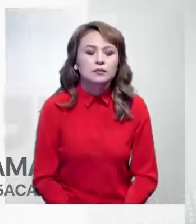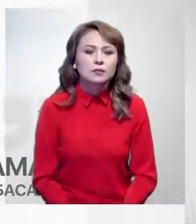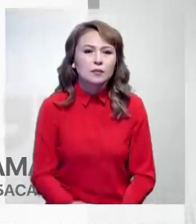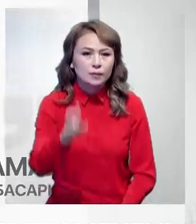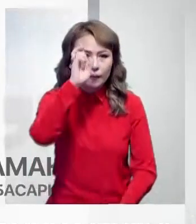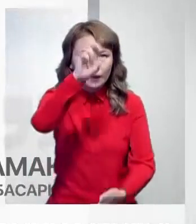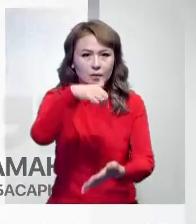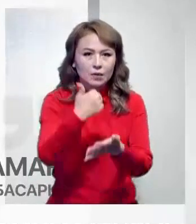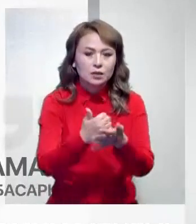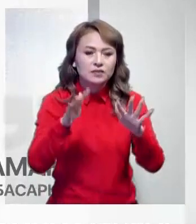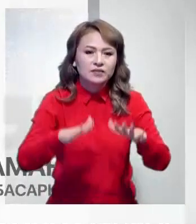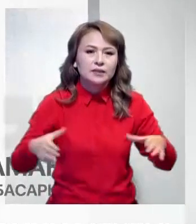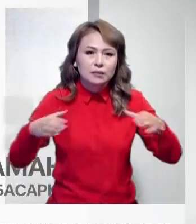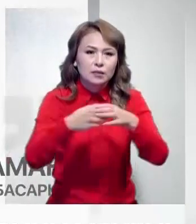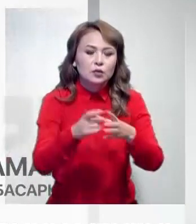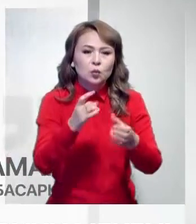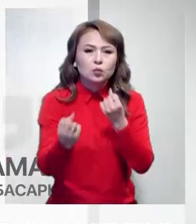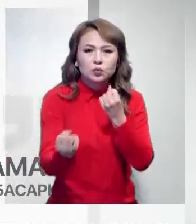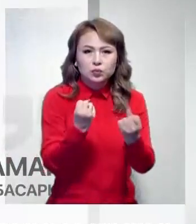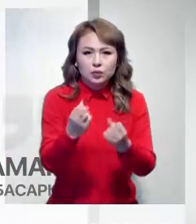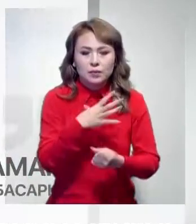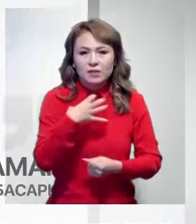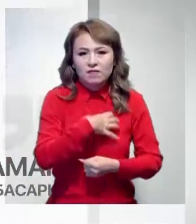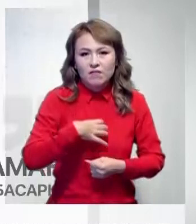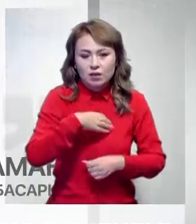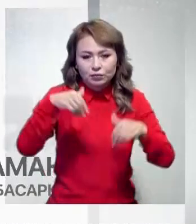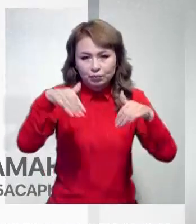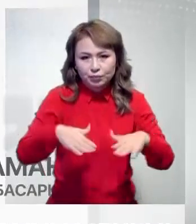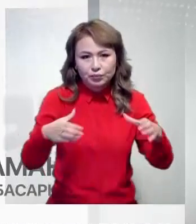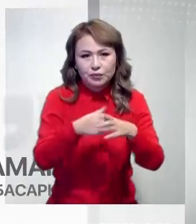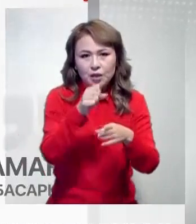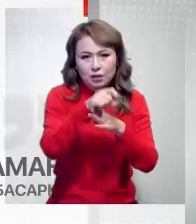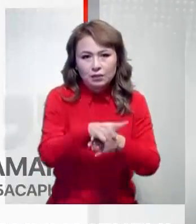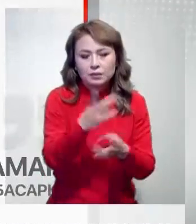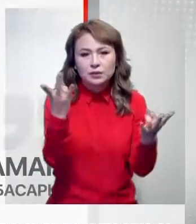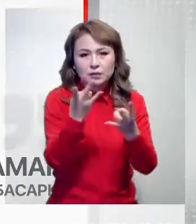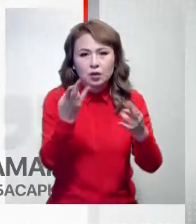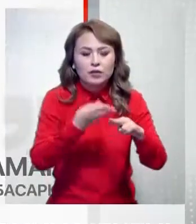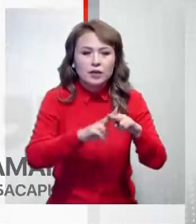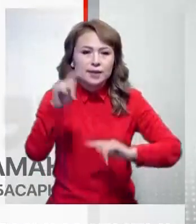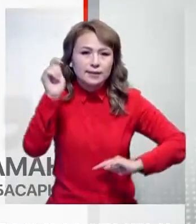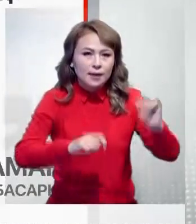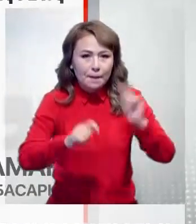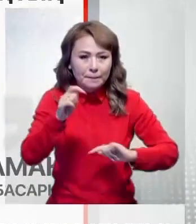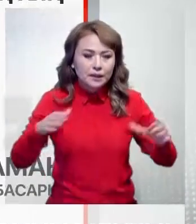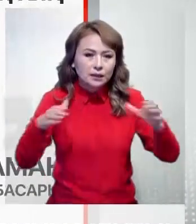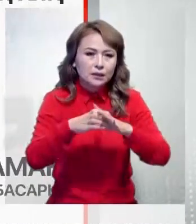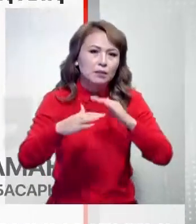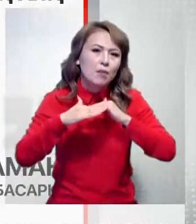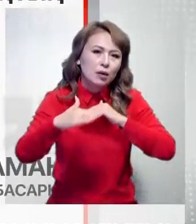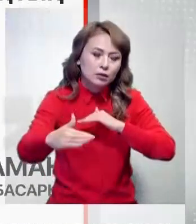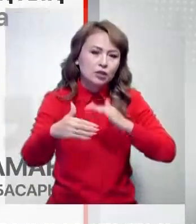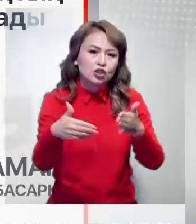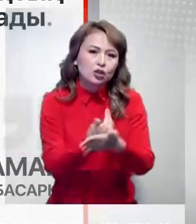Мемлекет басшылары ынтымақтастықты нығайту жөнінде маңызды шешім шығарып, елеулі тапсырмалар береді. Бұл саммитте ынтымақтастықтың